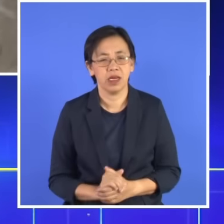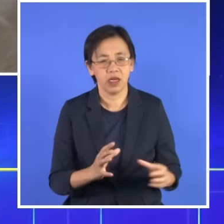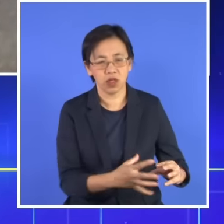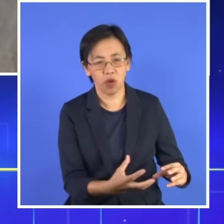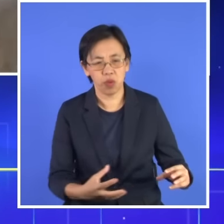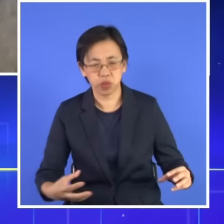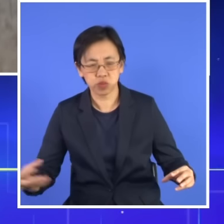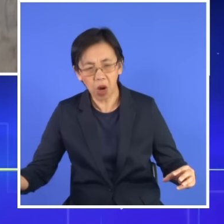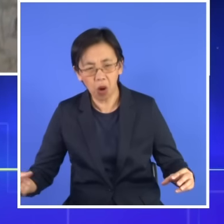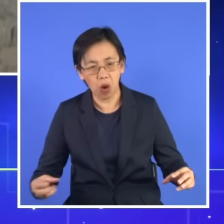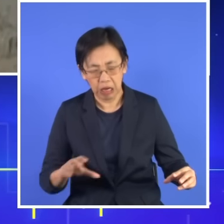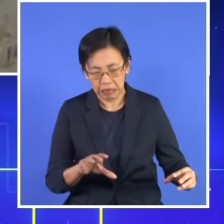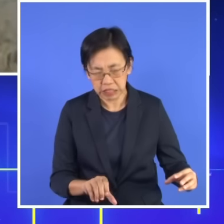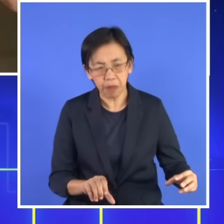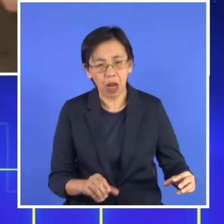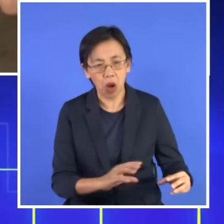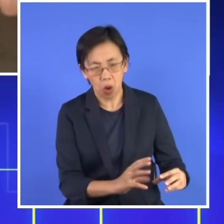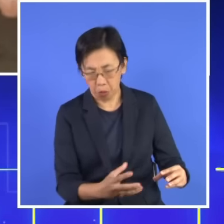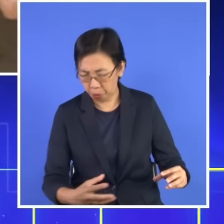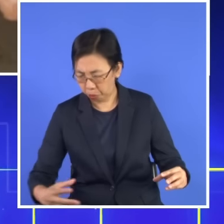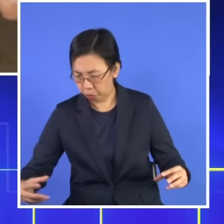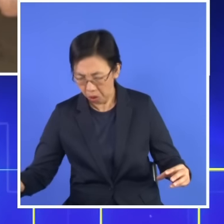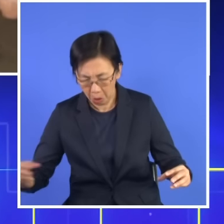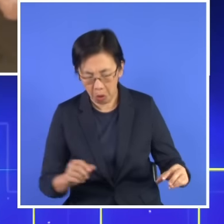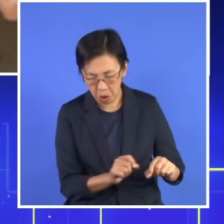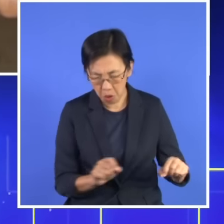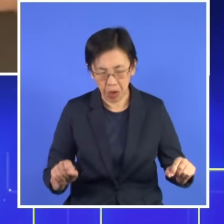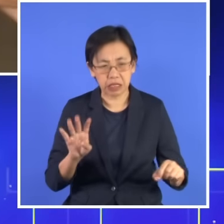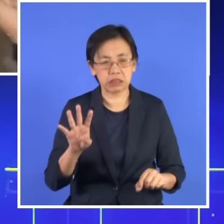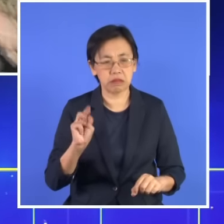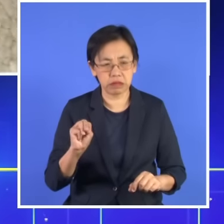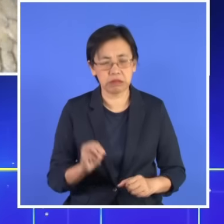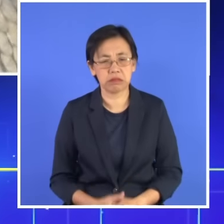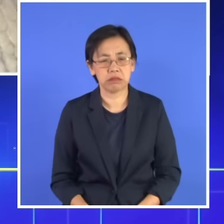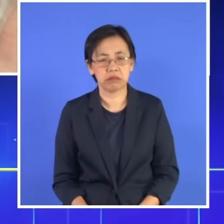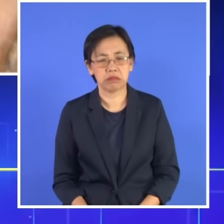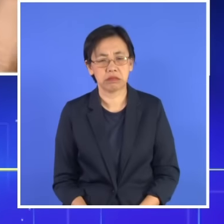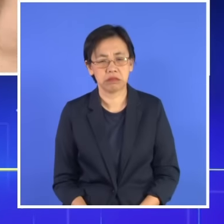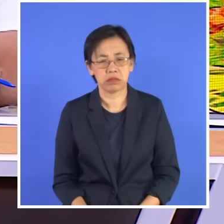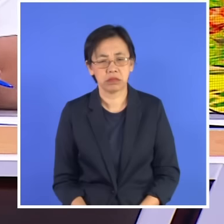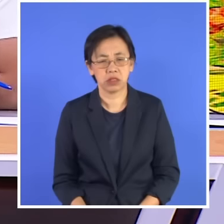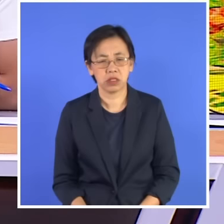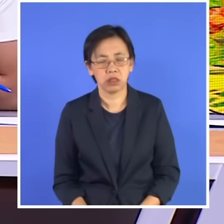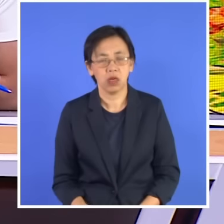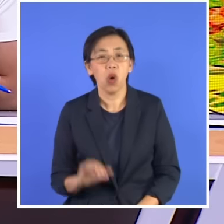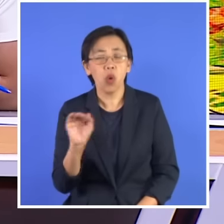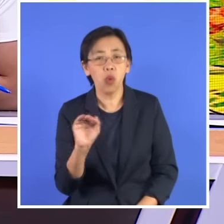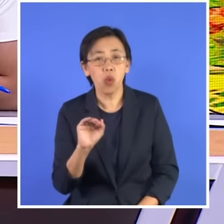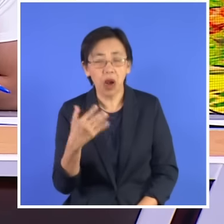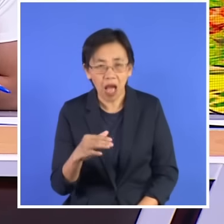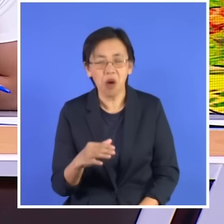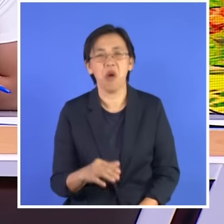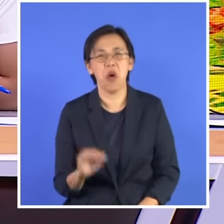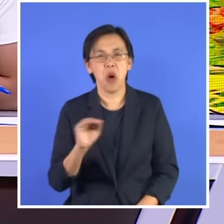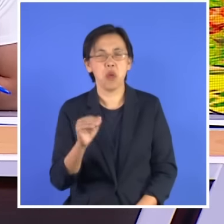แล้วก็วัดได้ความยาวทั้งหมด 4มตด้วยกันนะครับครับจากงูจงอางเนี่ยไปดูงูเหลือมหน่อยนะ